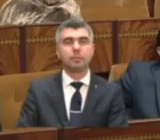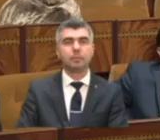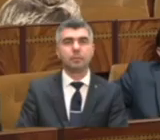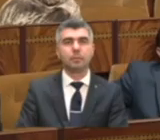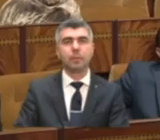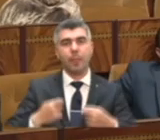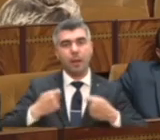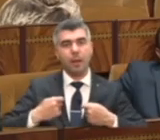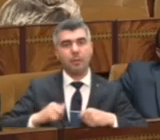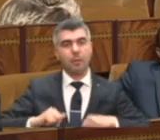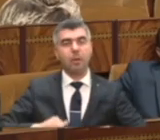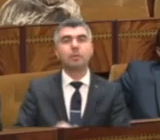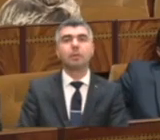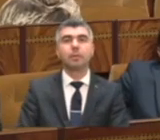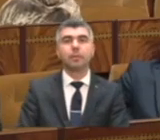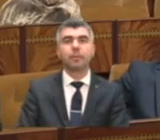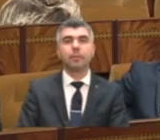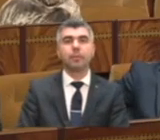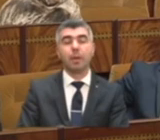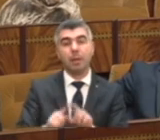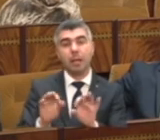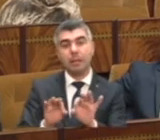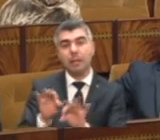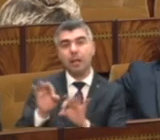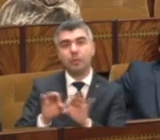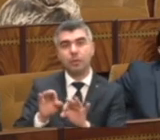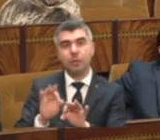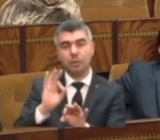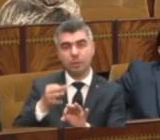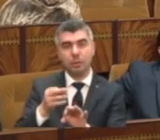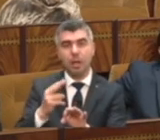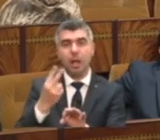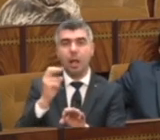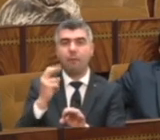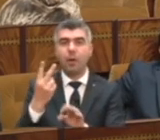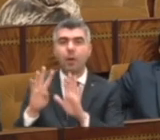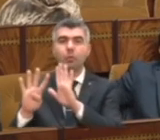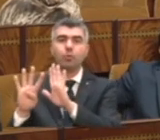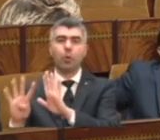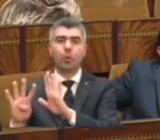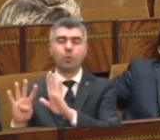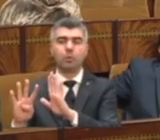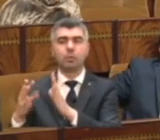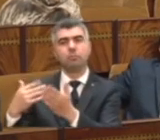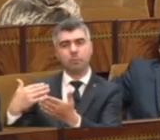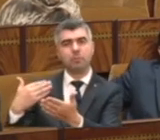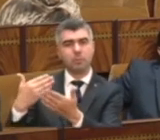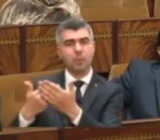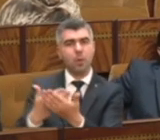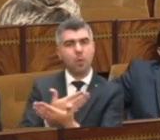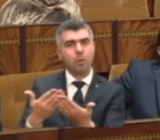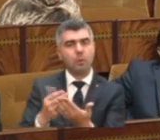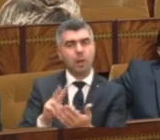سيد الرئيس، سيدة الوزيرة، على الاستراتيجية اللي تكلمت عليها دارت في 2009 في واحد السياق في واحد يعني